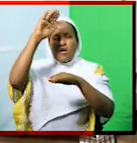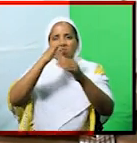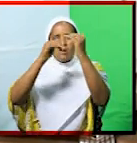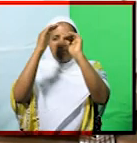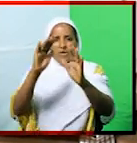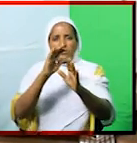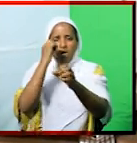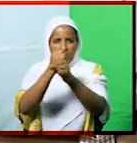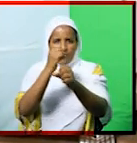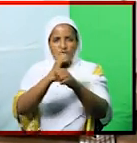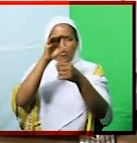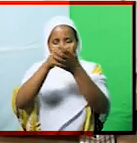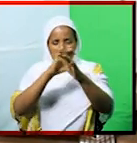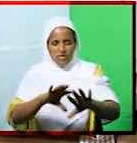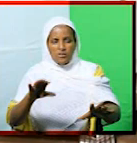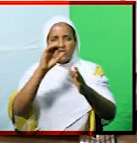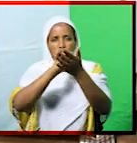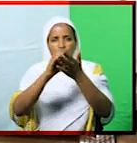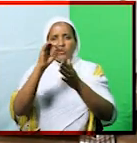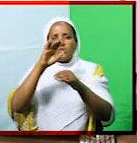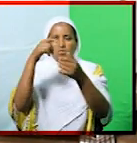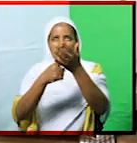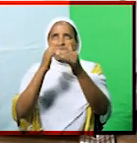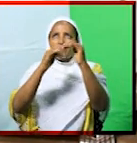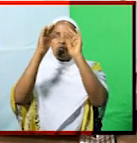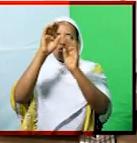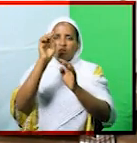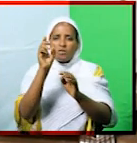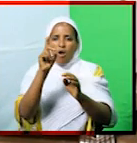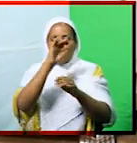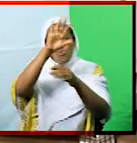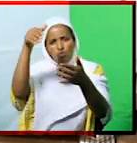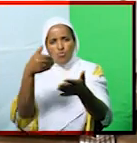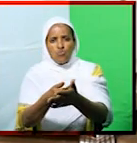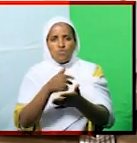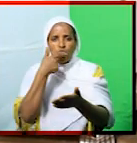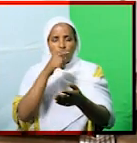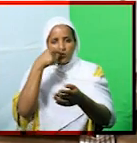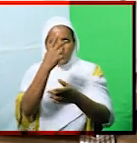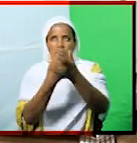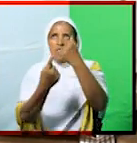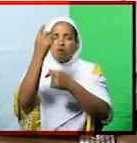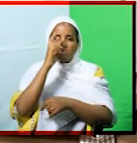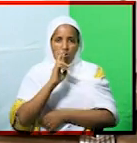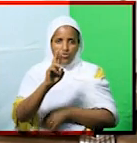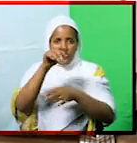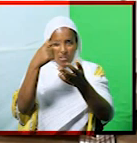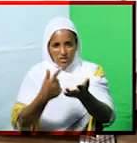ጾሮ እጽድኩም ይላል ቅዱስ ቄርሎስ በቅዳሴ። ምድርና ሰማያትን የሚሸከመውን ጌታ ደካማ እንጨት ተሸክመው በእርግጥ